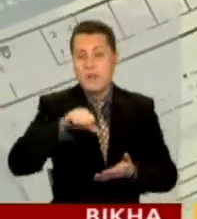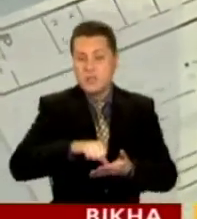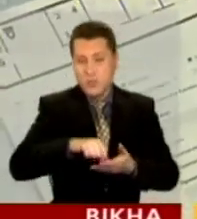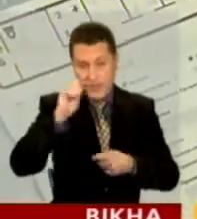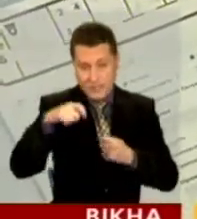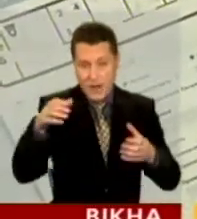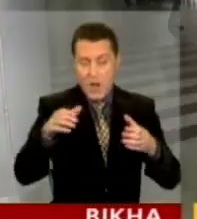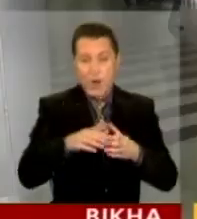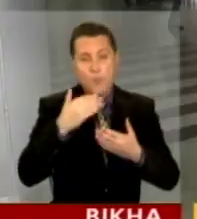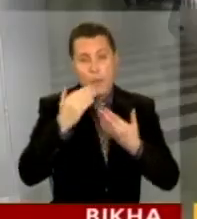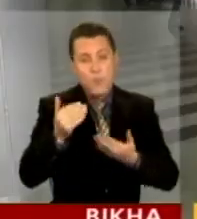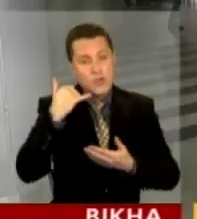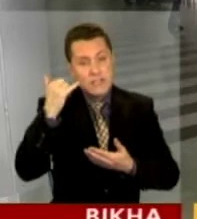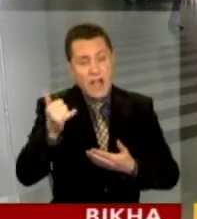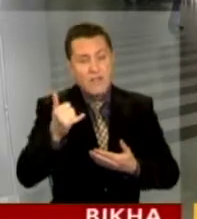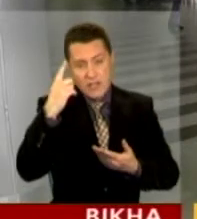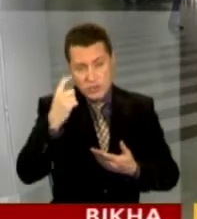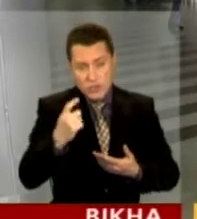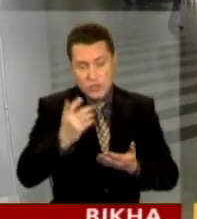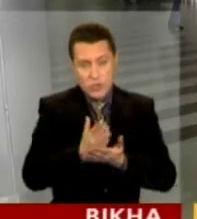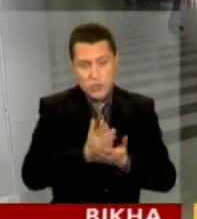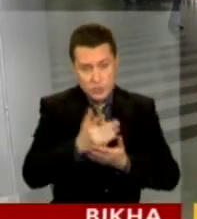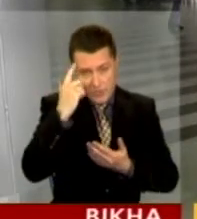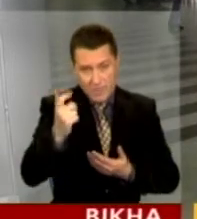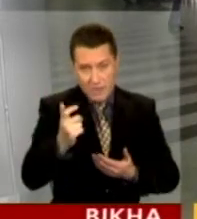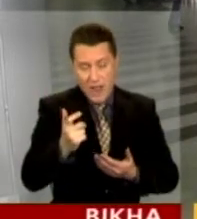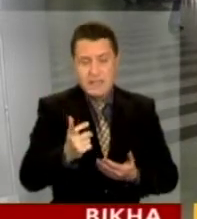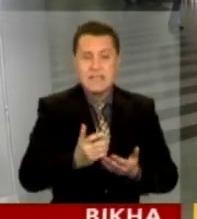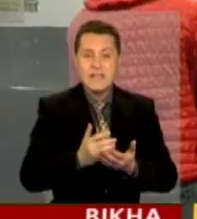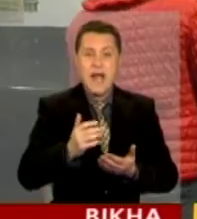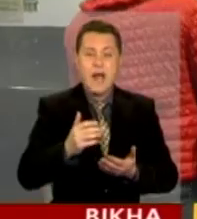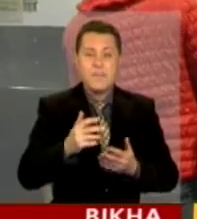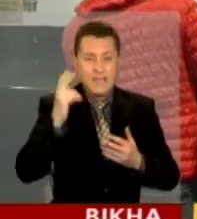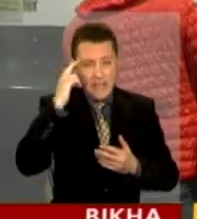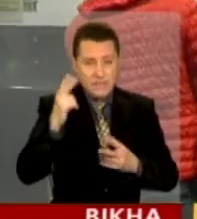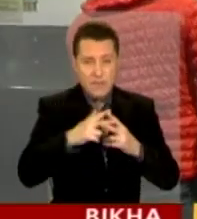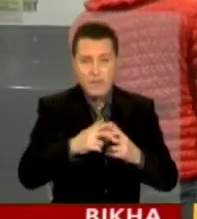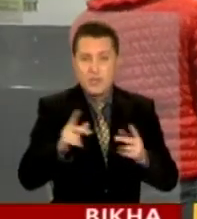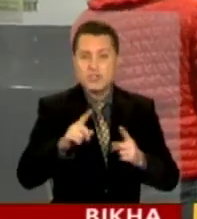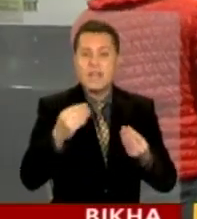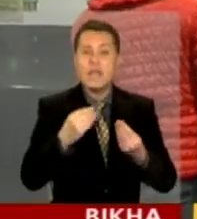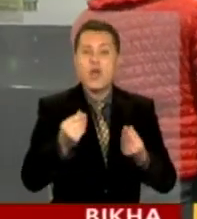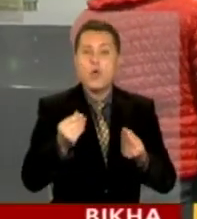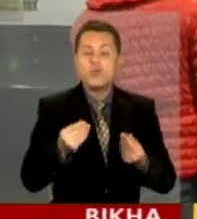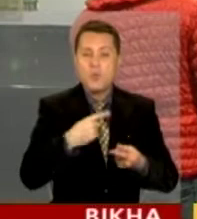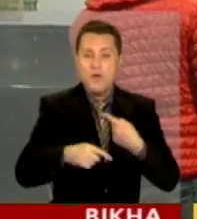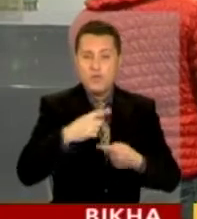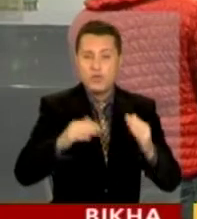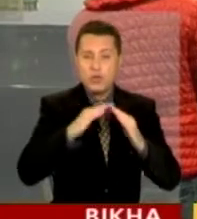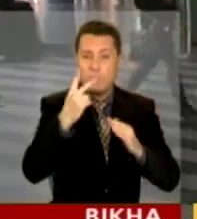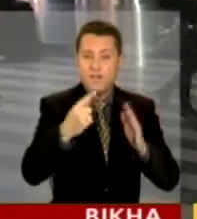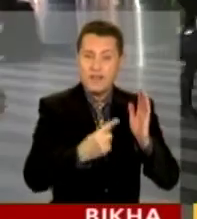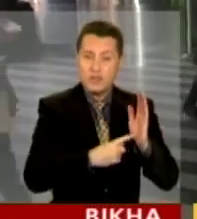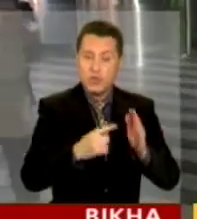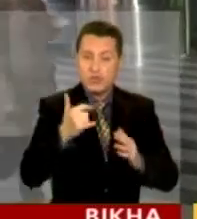вікон поцікавилася у служби інформації, що на столичному вокзалі. Скільки саме коштуватиме повернутися їй додому 26 грудня